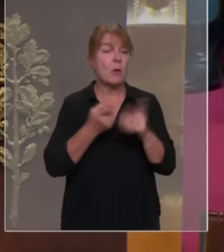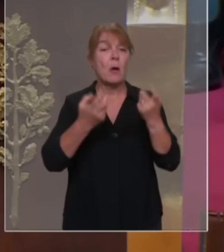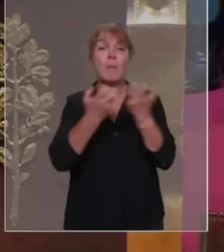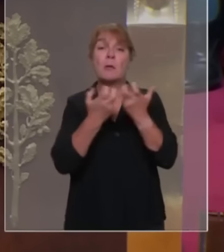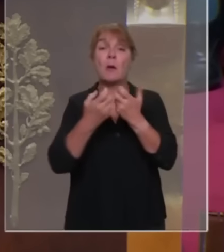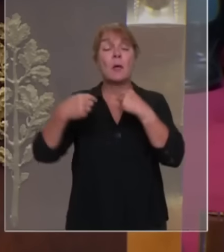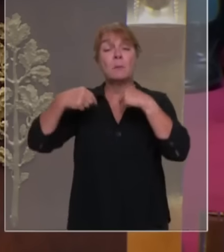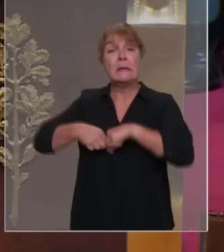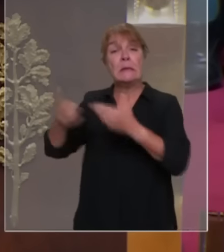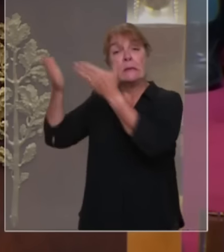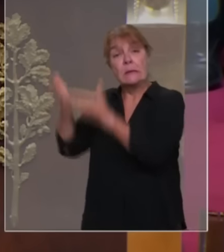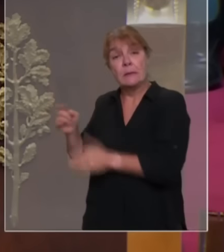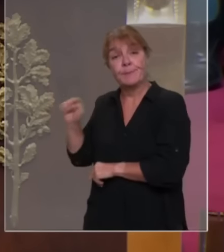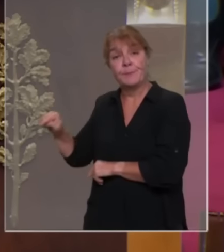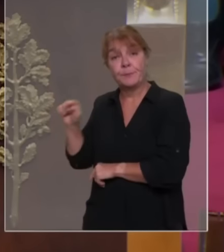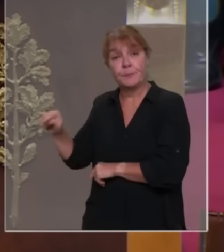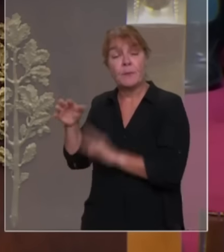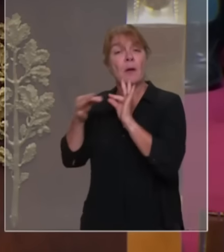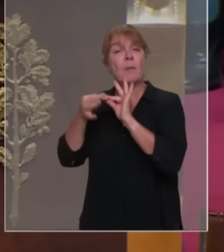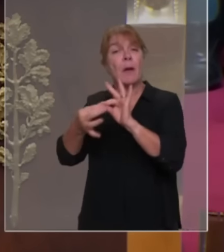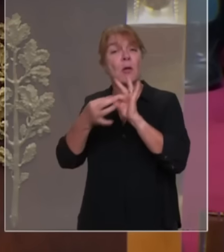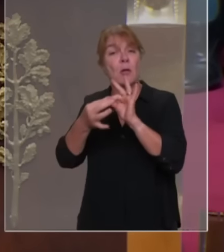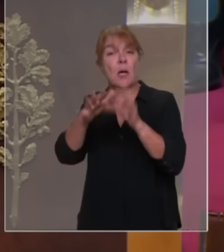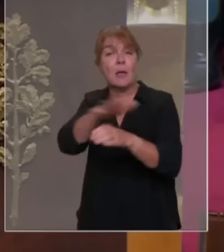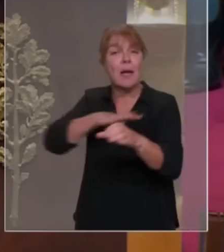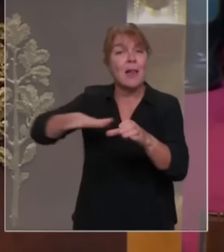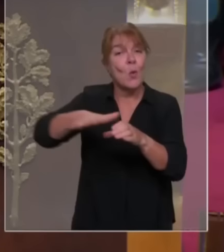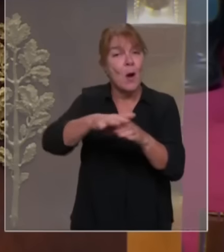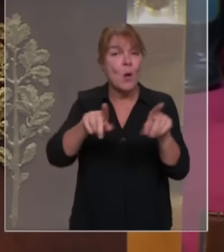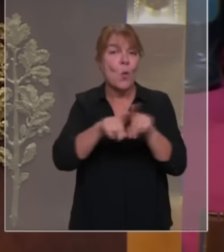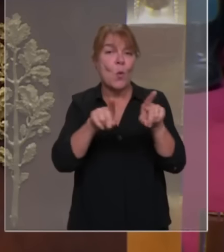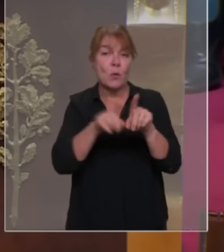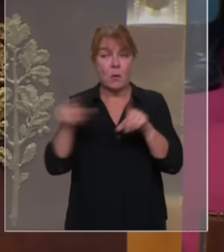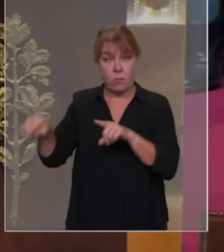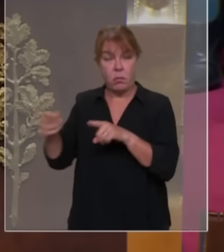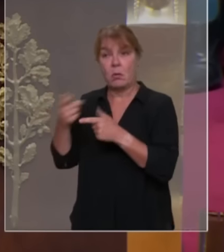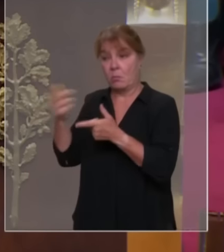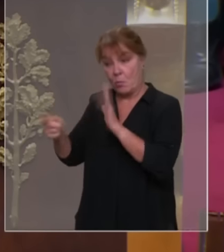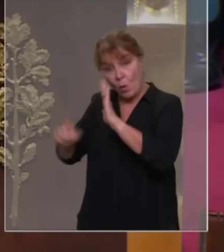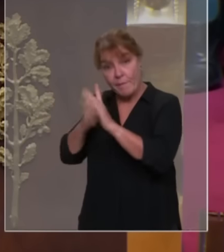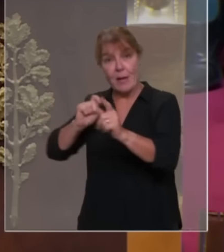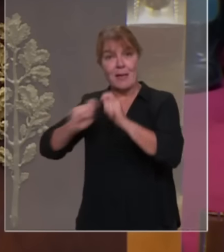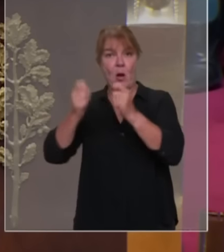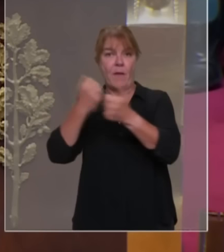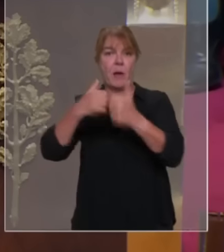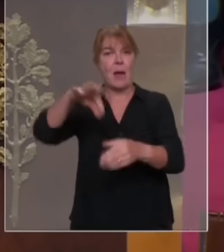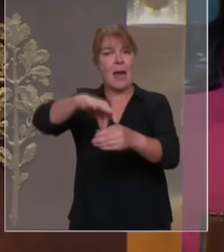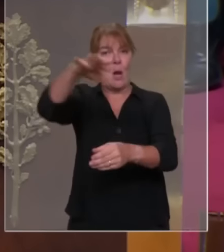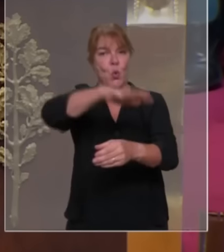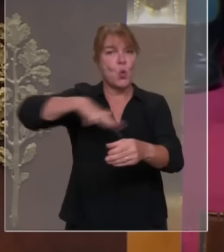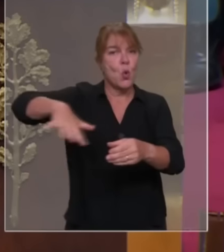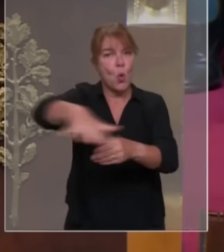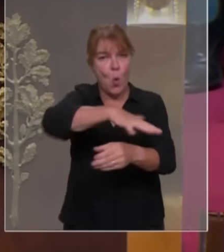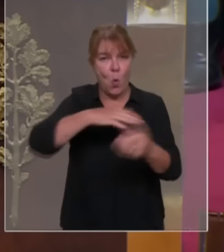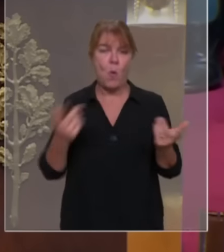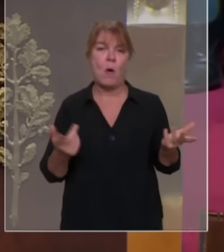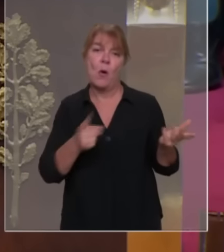le ministre du partenariat avec les territoires et la décentralisation reprendra le dialogue avec les élus et les